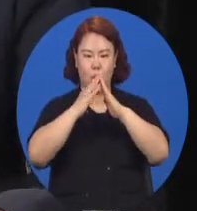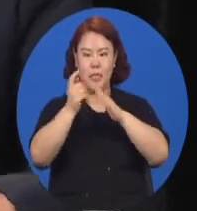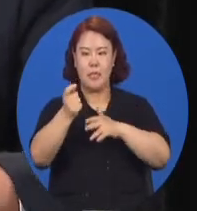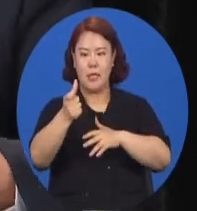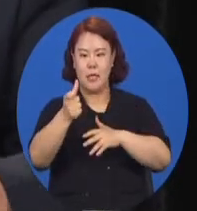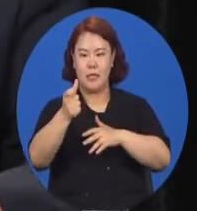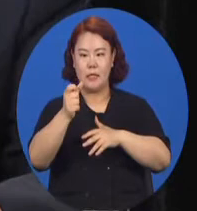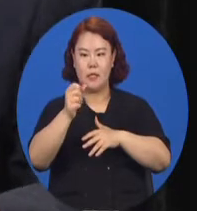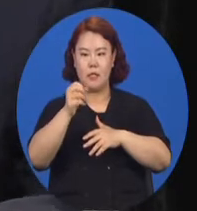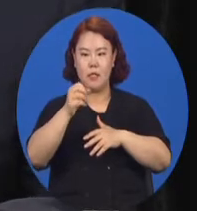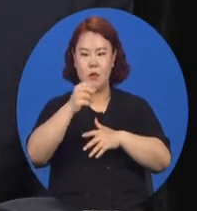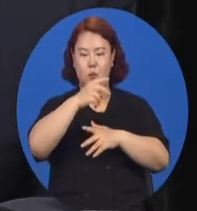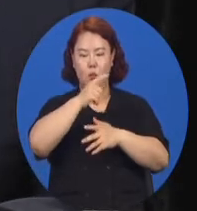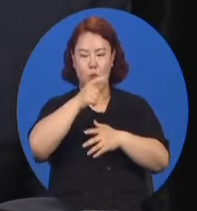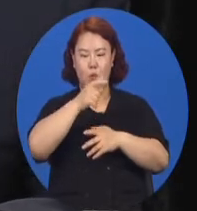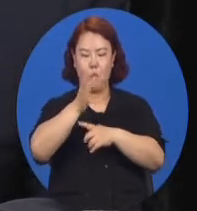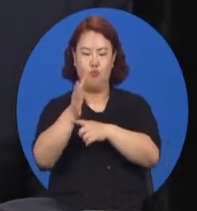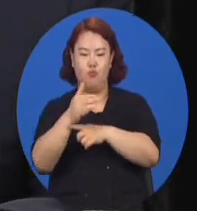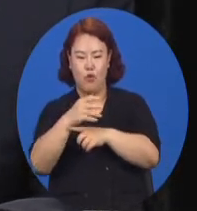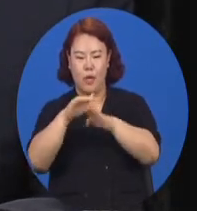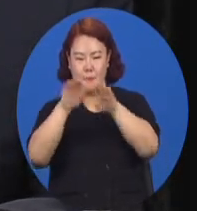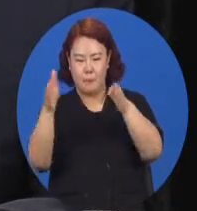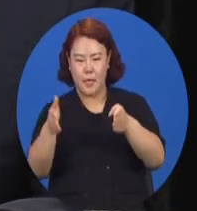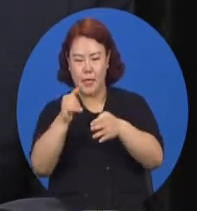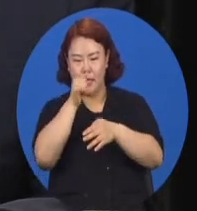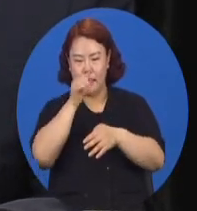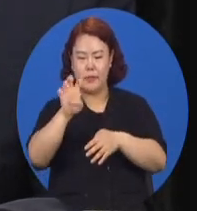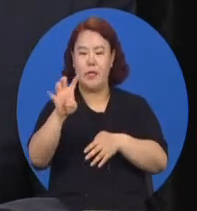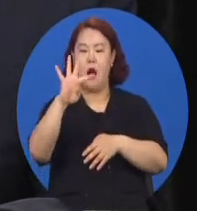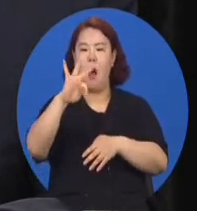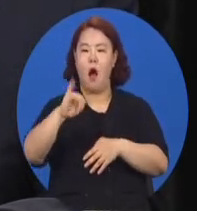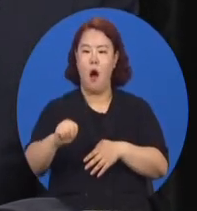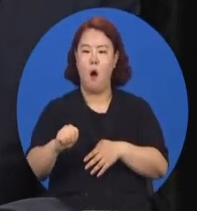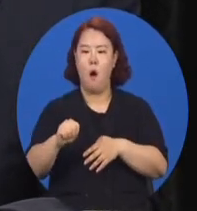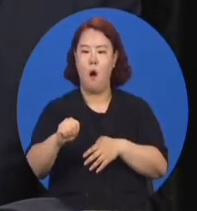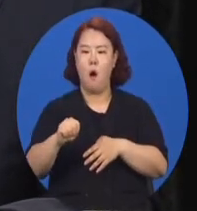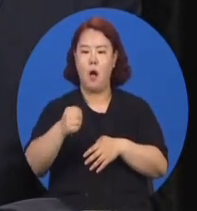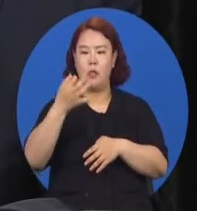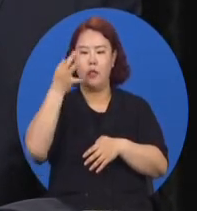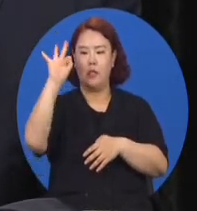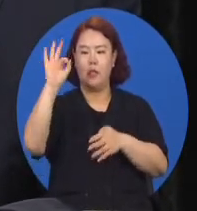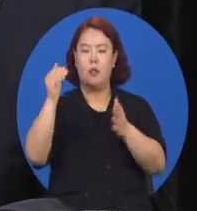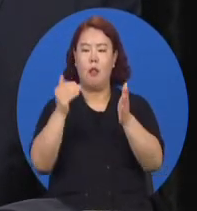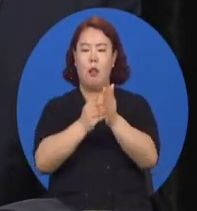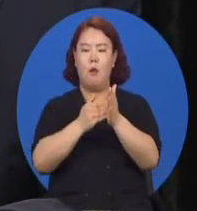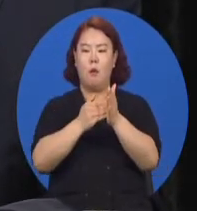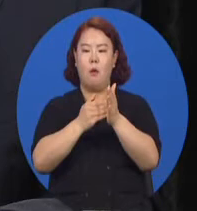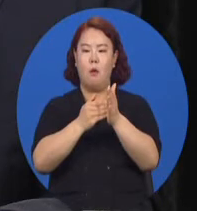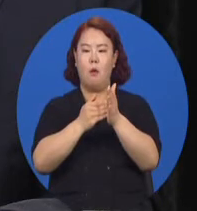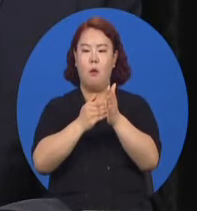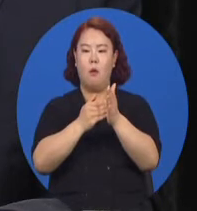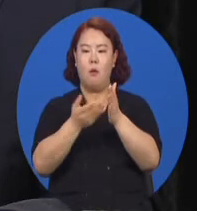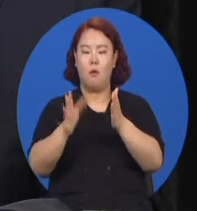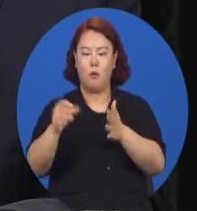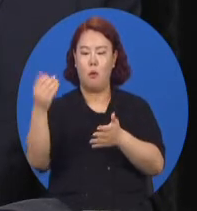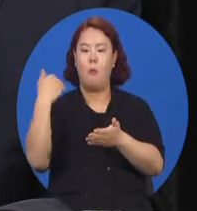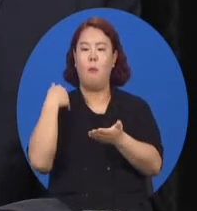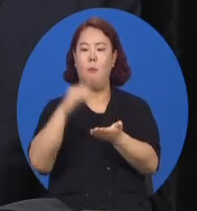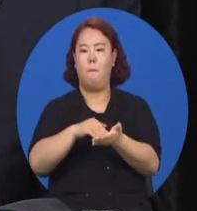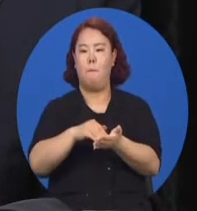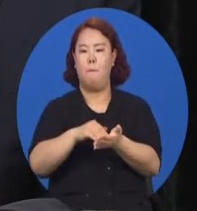국도비, 국비 16억, 도비 12억을 포함해서 40억 예산을 승인을 해서 내려보냈는데 그거 반납하셨지